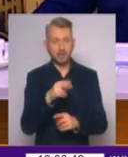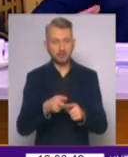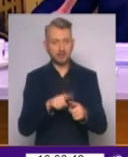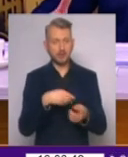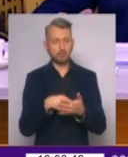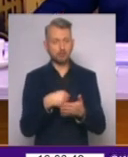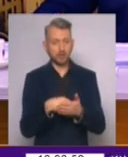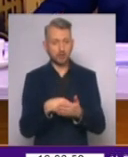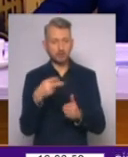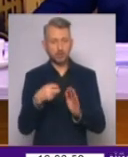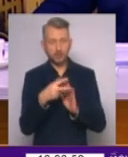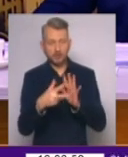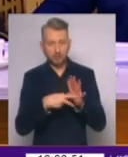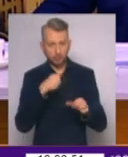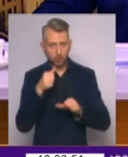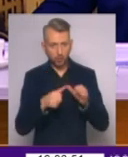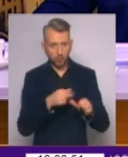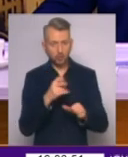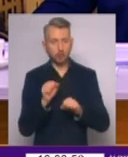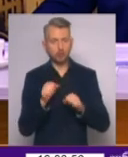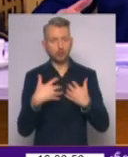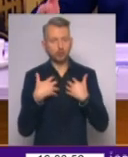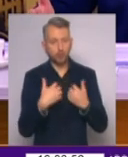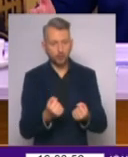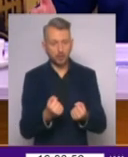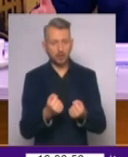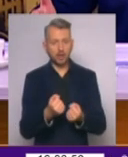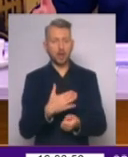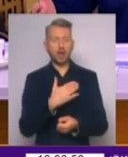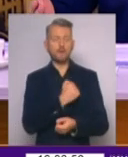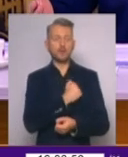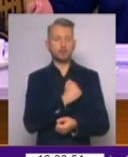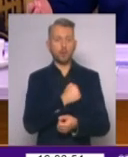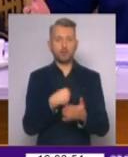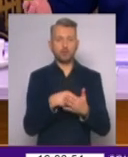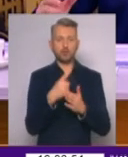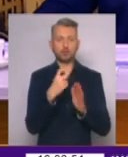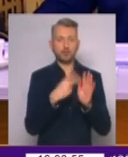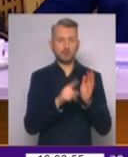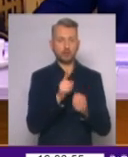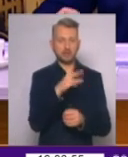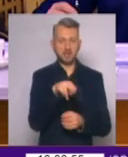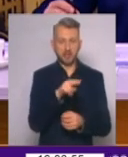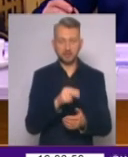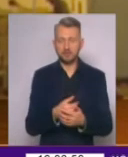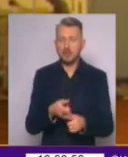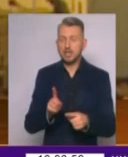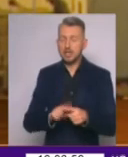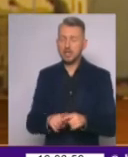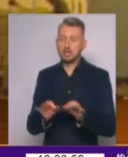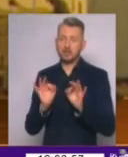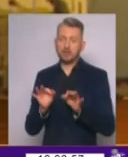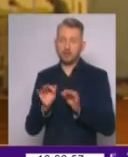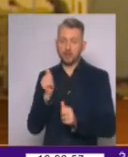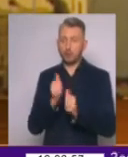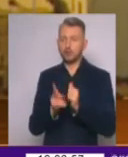бюджет 2018 року охорони здоров'я, охорони здоров'я, то наш військовий бюджет – 171 мільярд. Ну, це, звичайно,